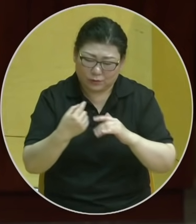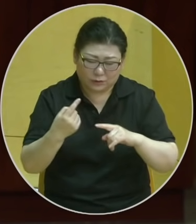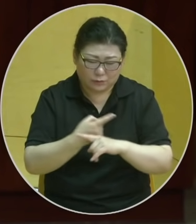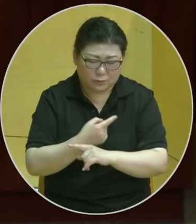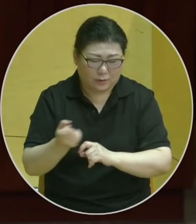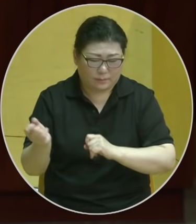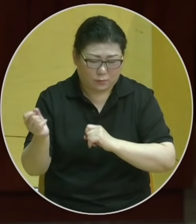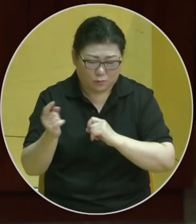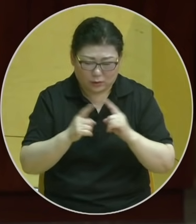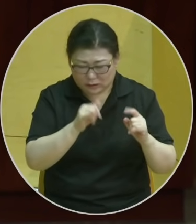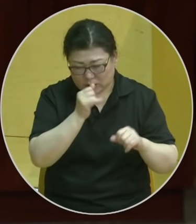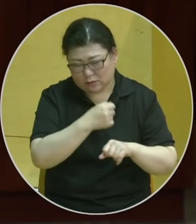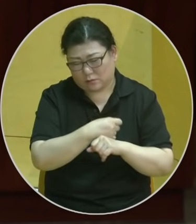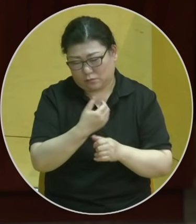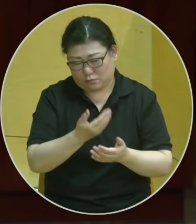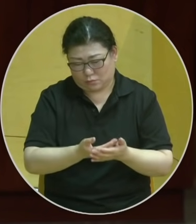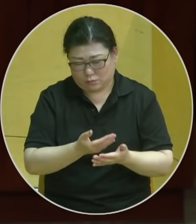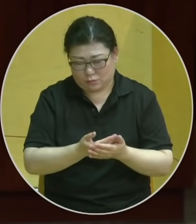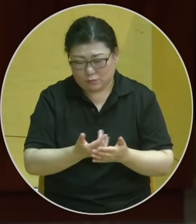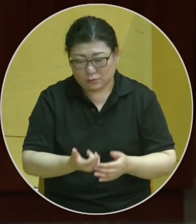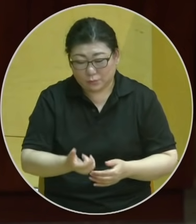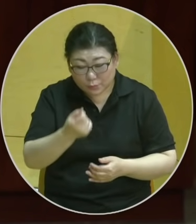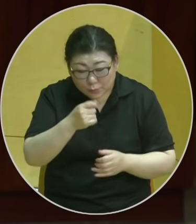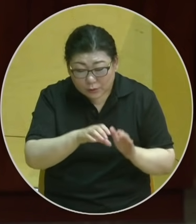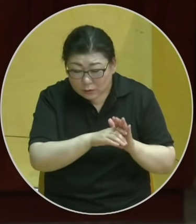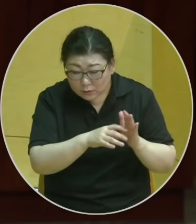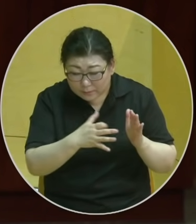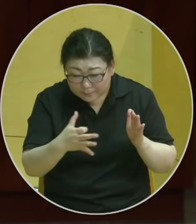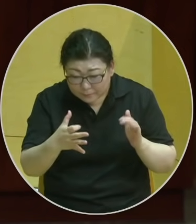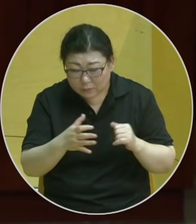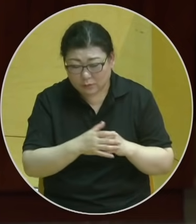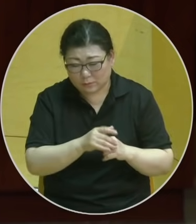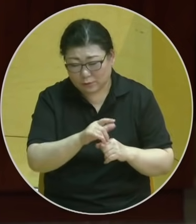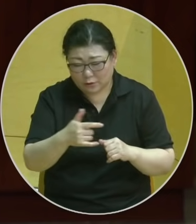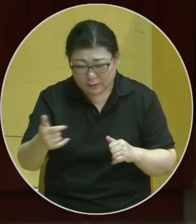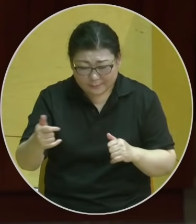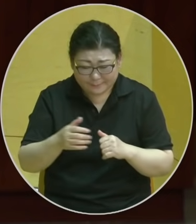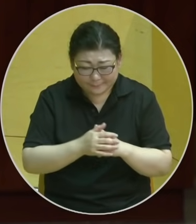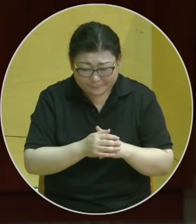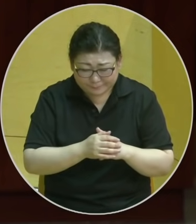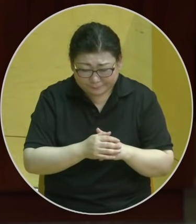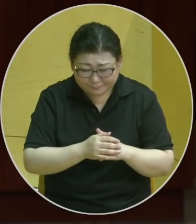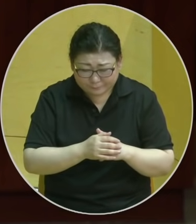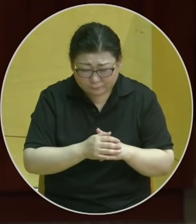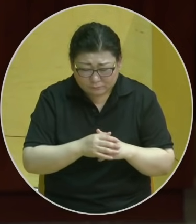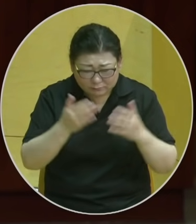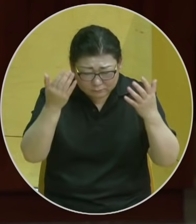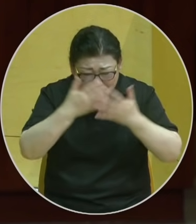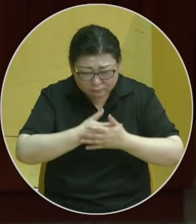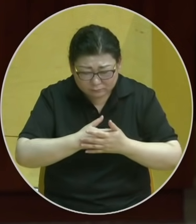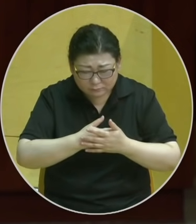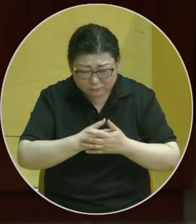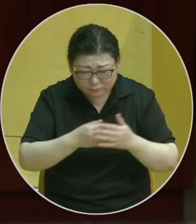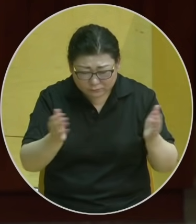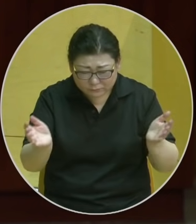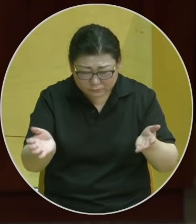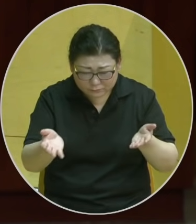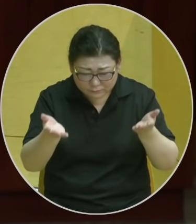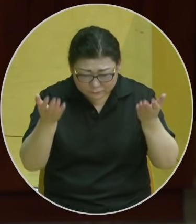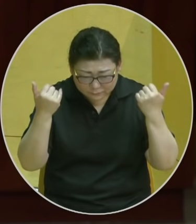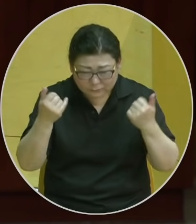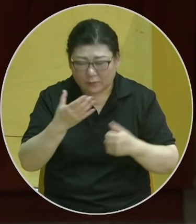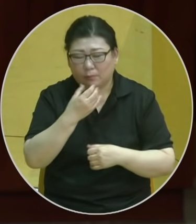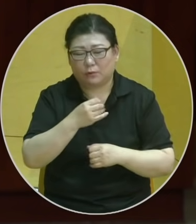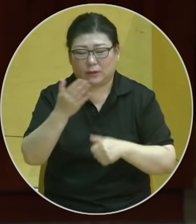주시옵소서. 속히 전염병과 모든 세상의 어둠을 걷어내고 복된 하나님의 나라가 시작될 수 있도록 하여